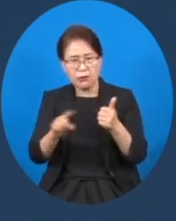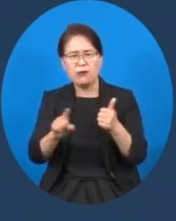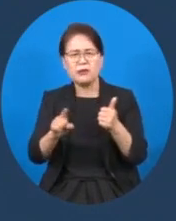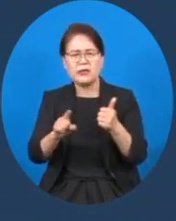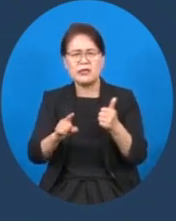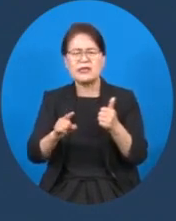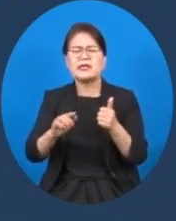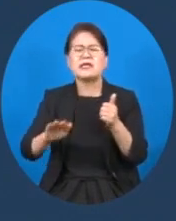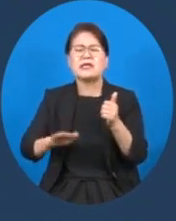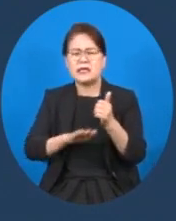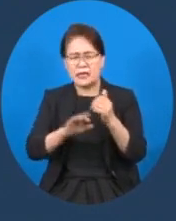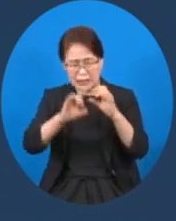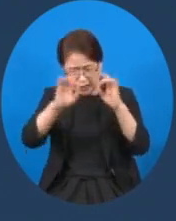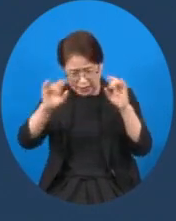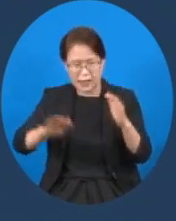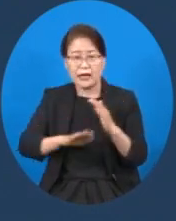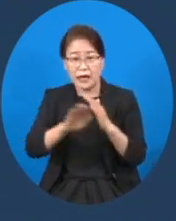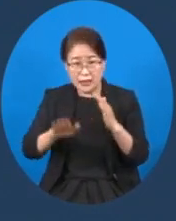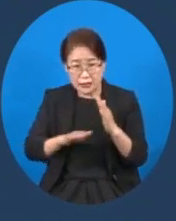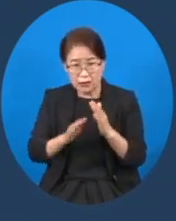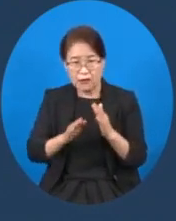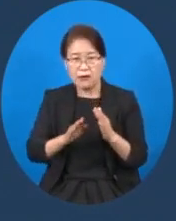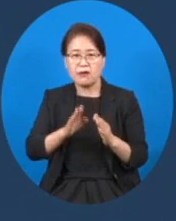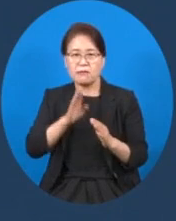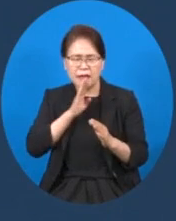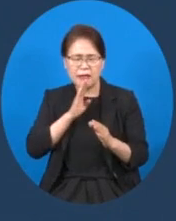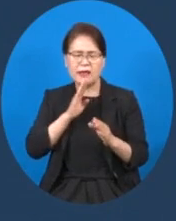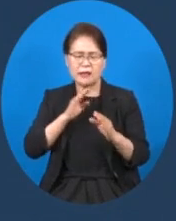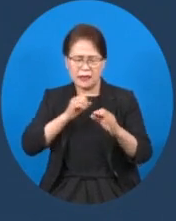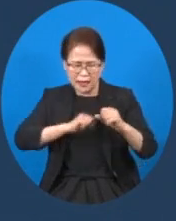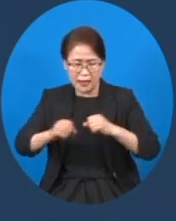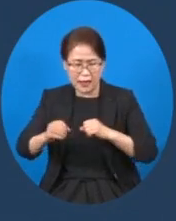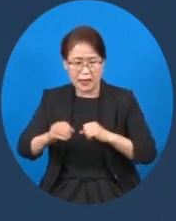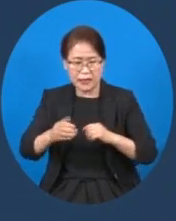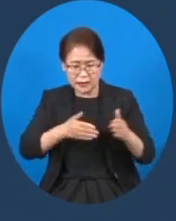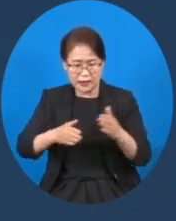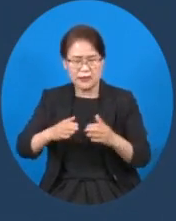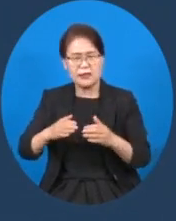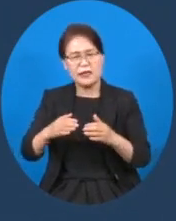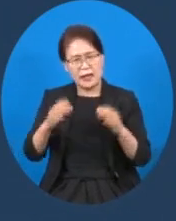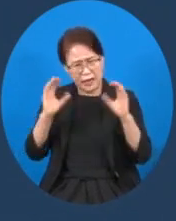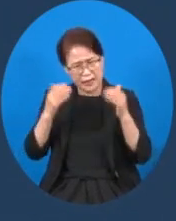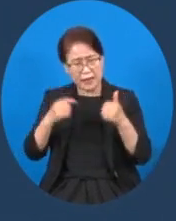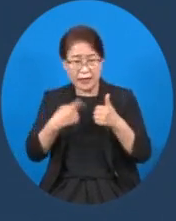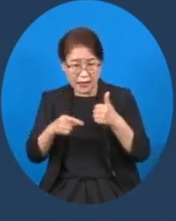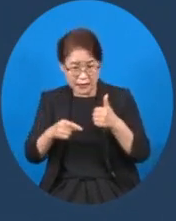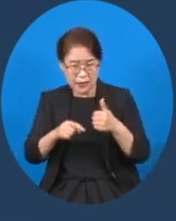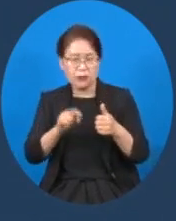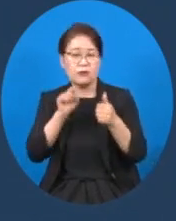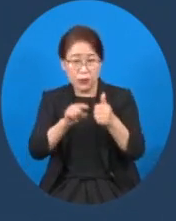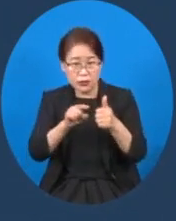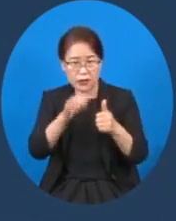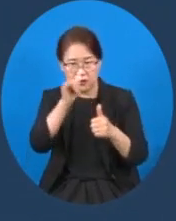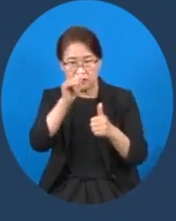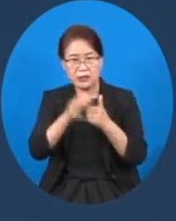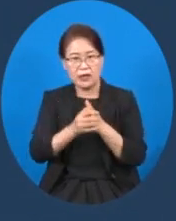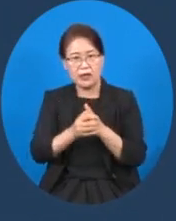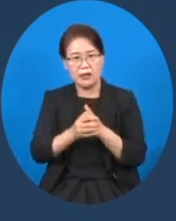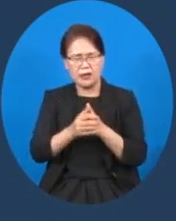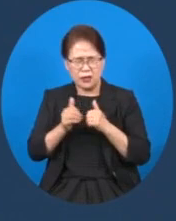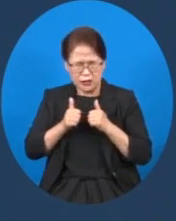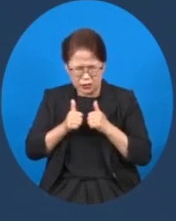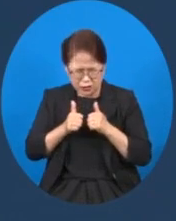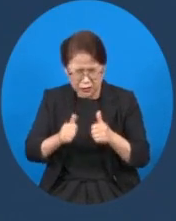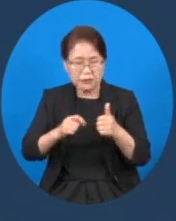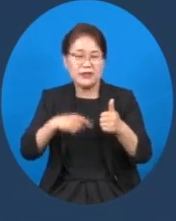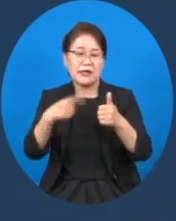가정입니다. 그래서 성경은 마땅히 행할 길을 아이에게 가르치라고 말씀하고 있습니다. 아니, 내 자녀에게 부지런히